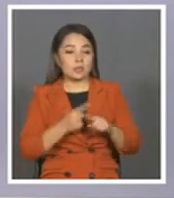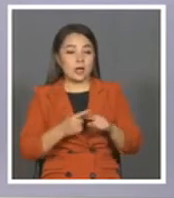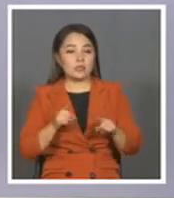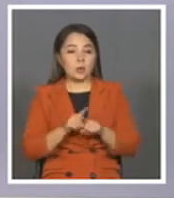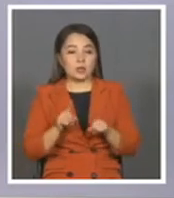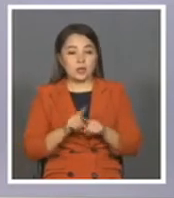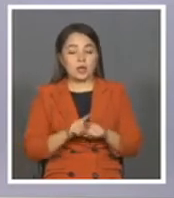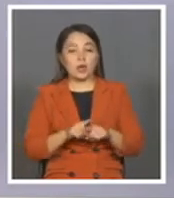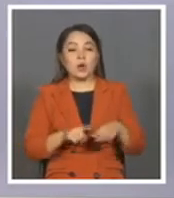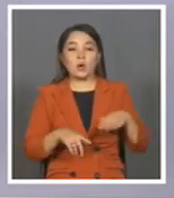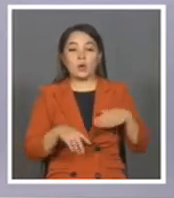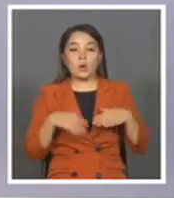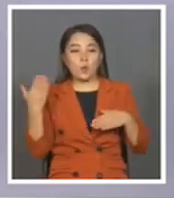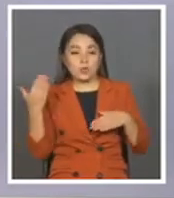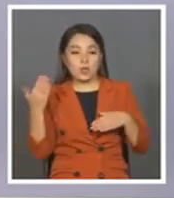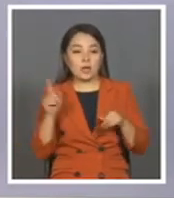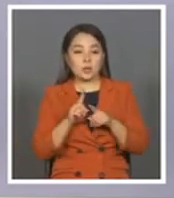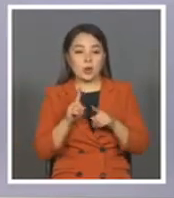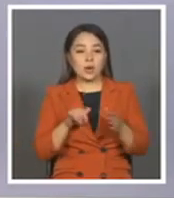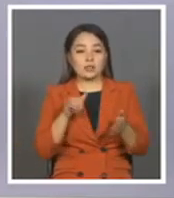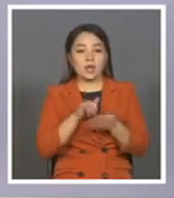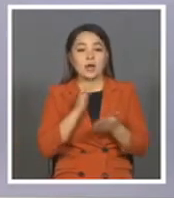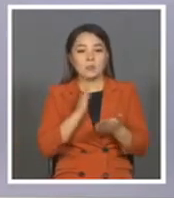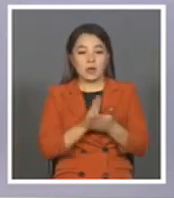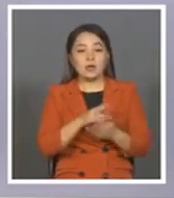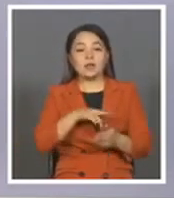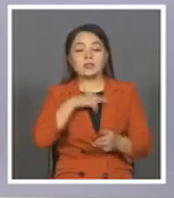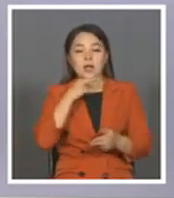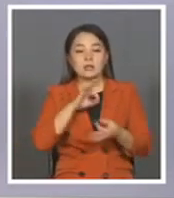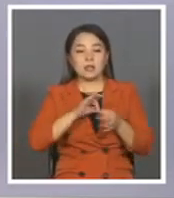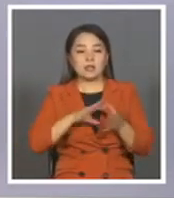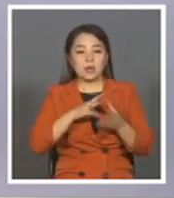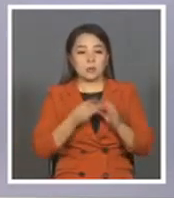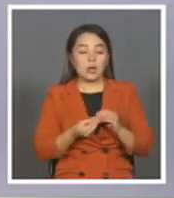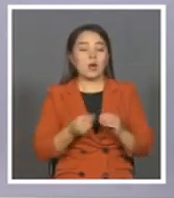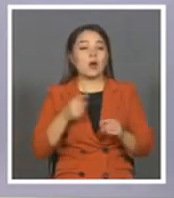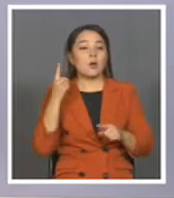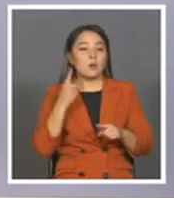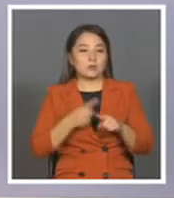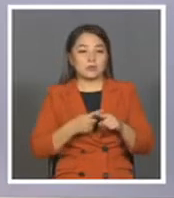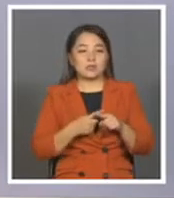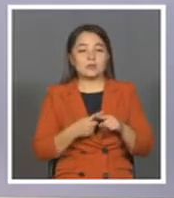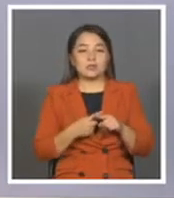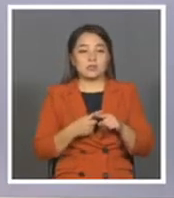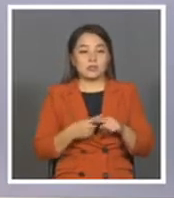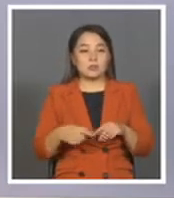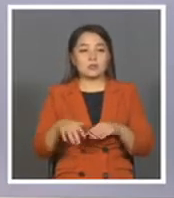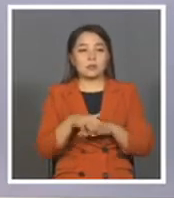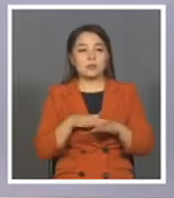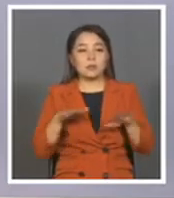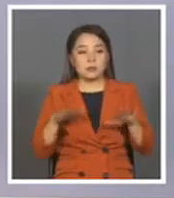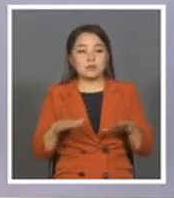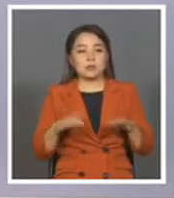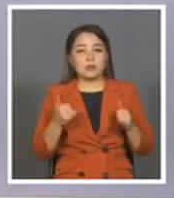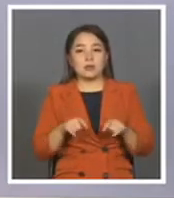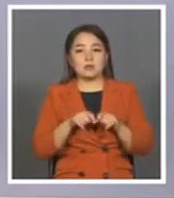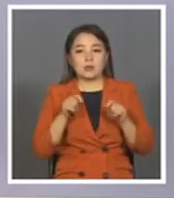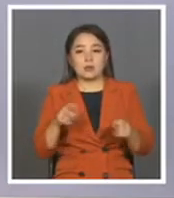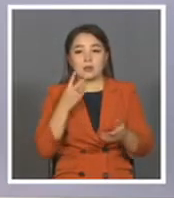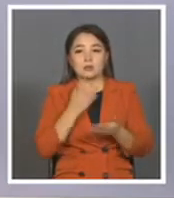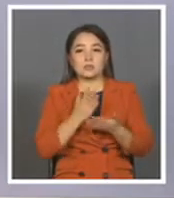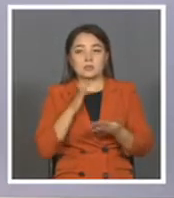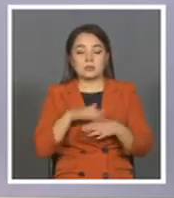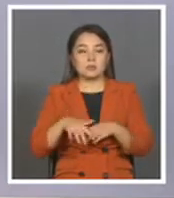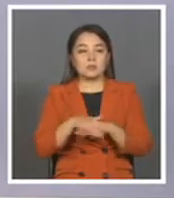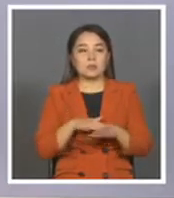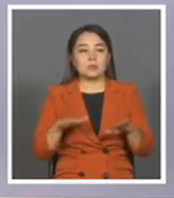жағында орналасады, демек біз жаңа анықтамада айтып өткендей, оң сан ноль санынан артық болады екен. Енді